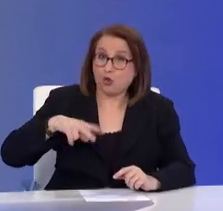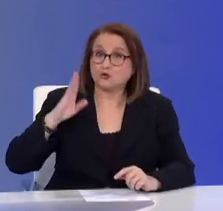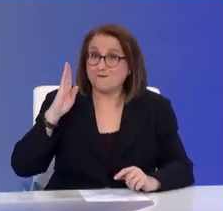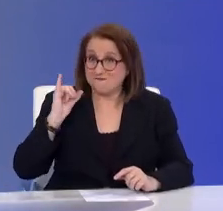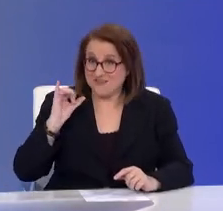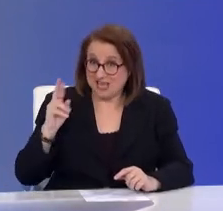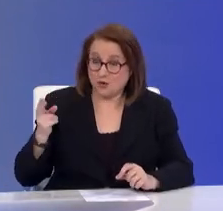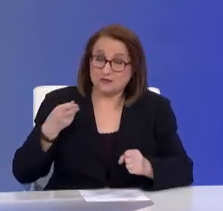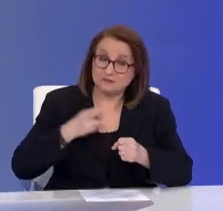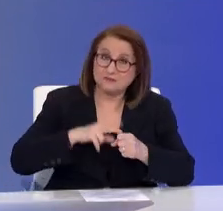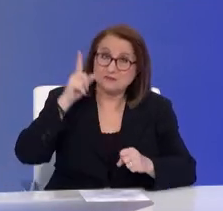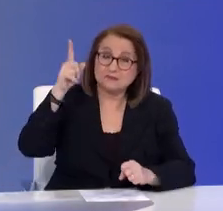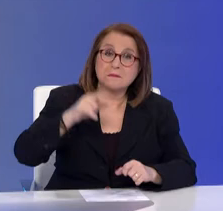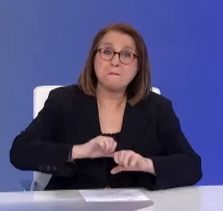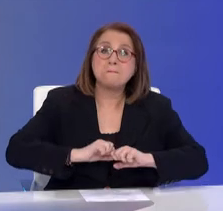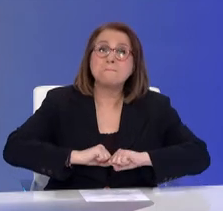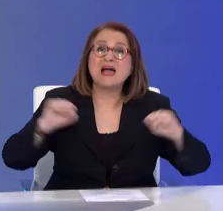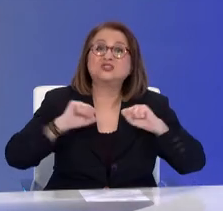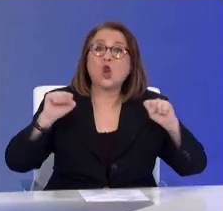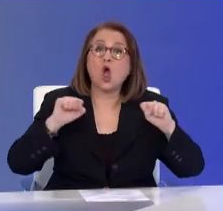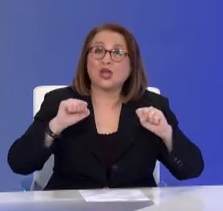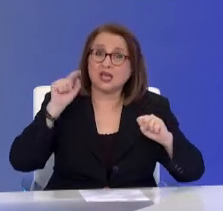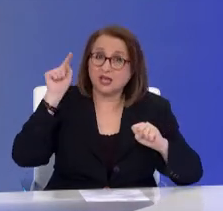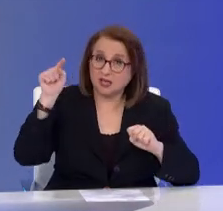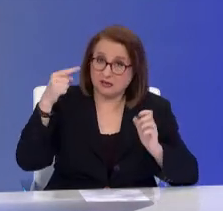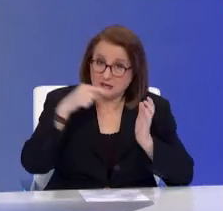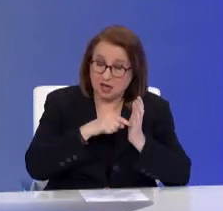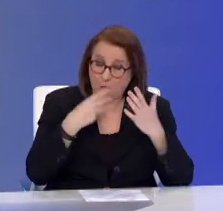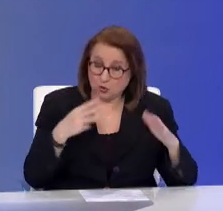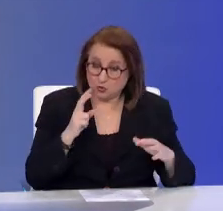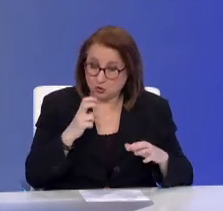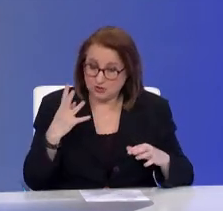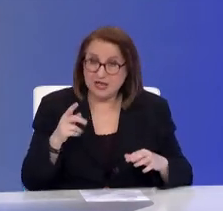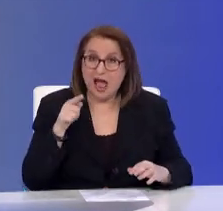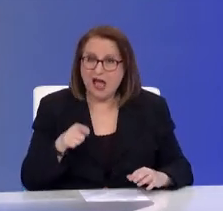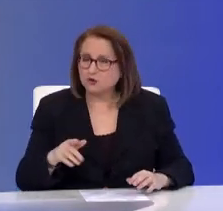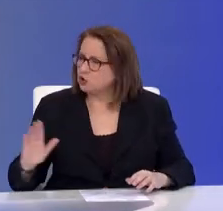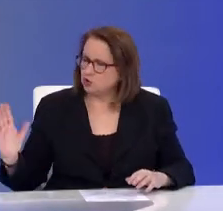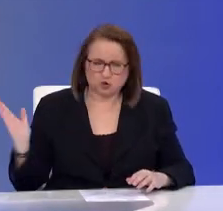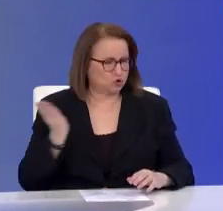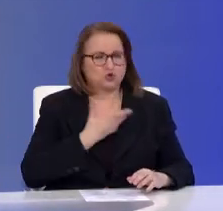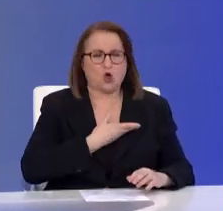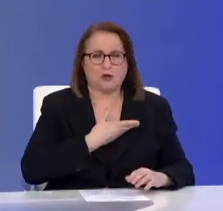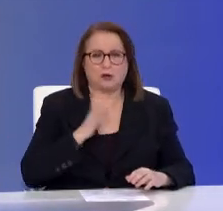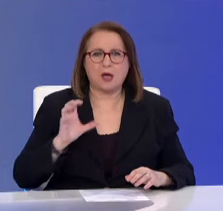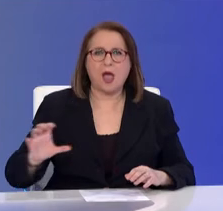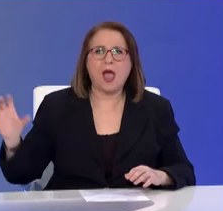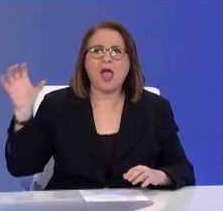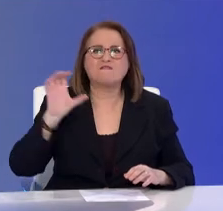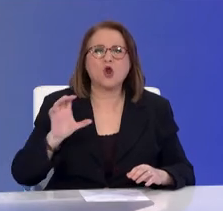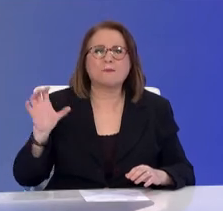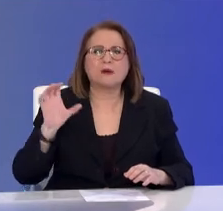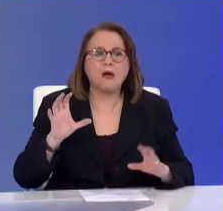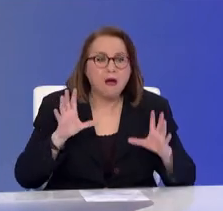1824 σοκάρισε την παγκόσμια κοινότητα και πραγματικά έδωσε μια